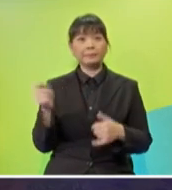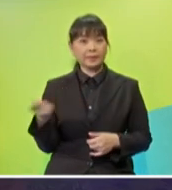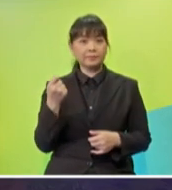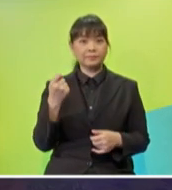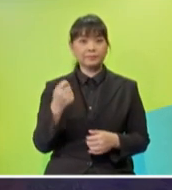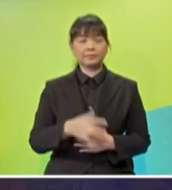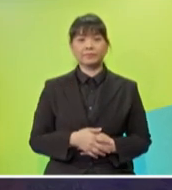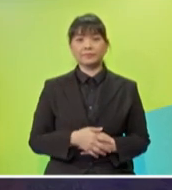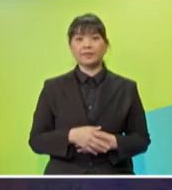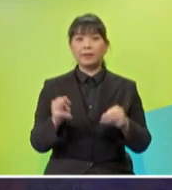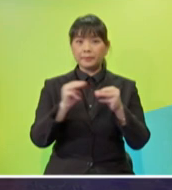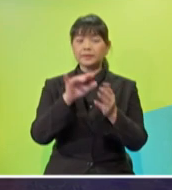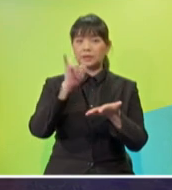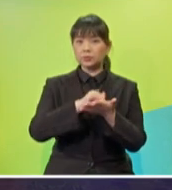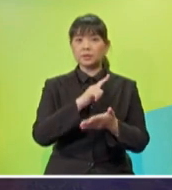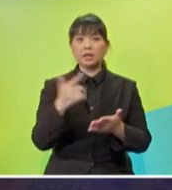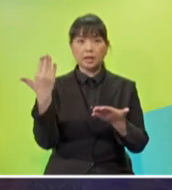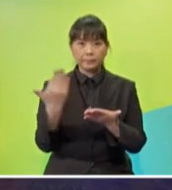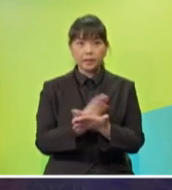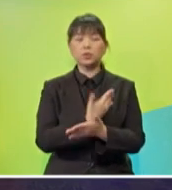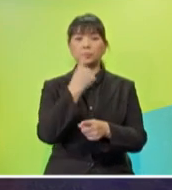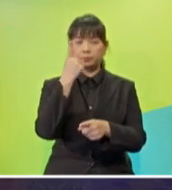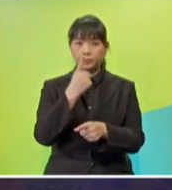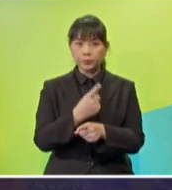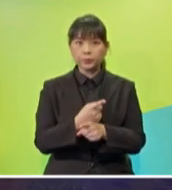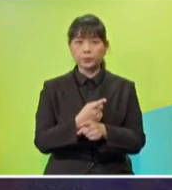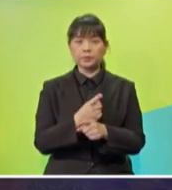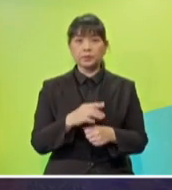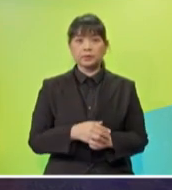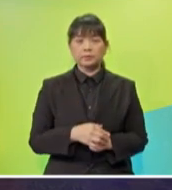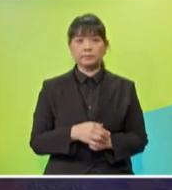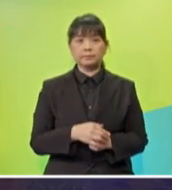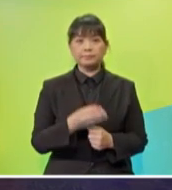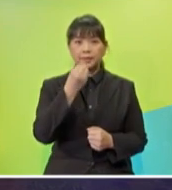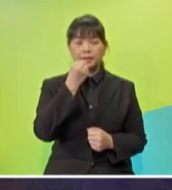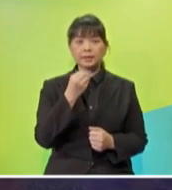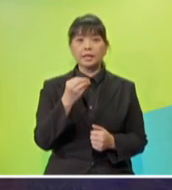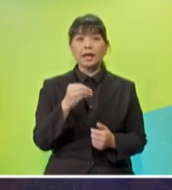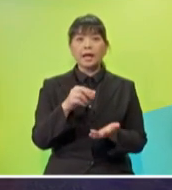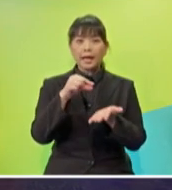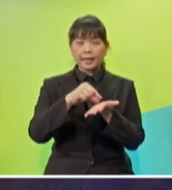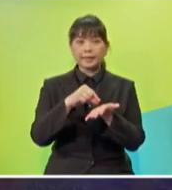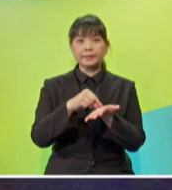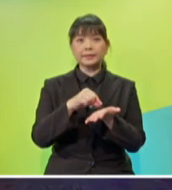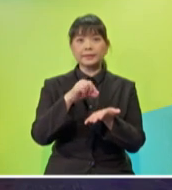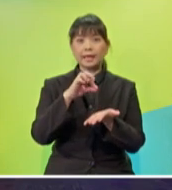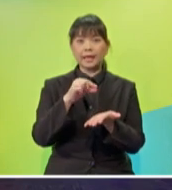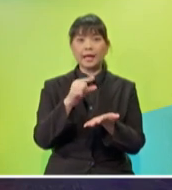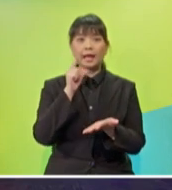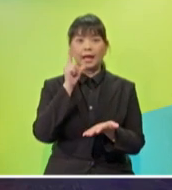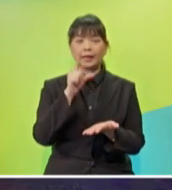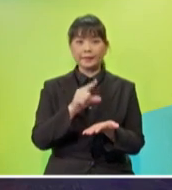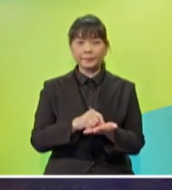nah macam tu lah baru betul Cikgu makan ayam goreng empat kali satu hari satu minggu